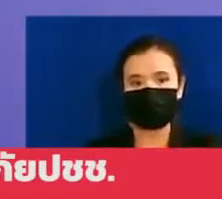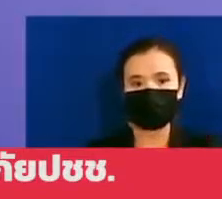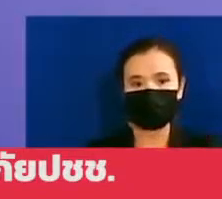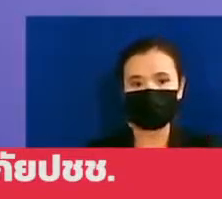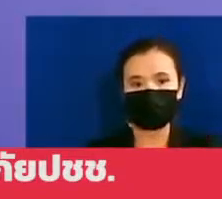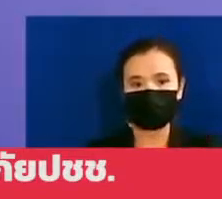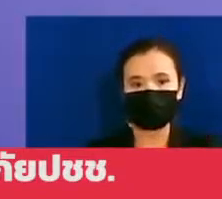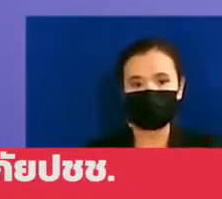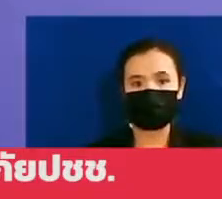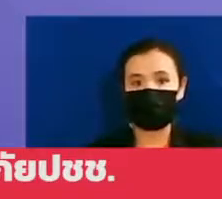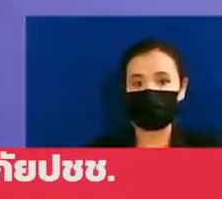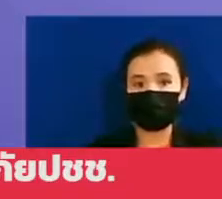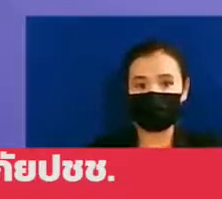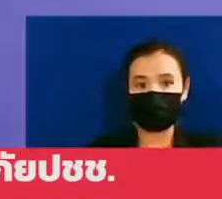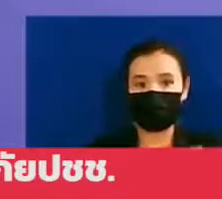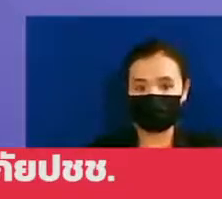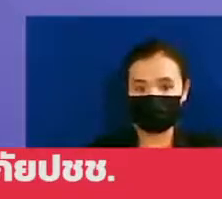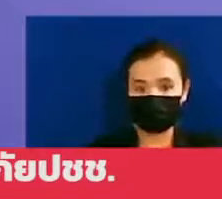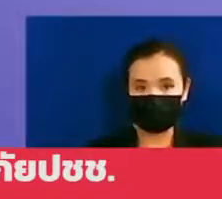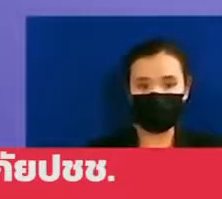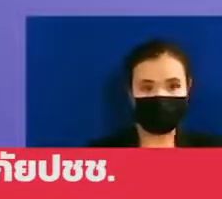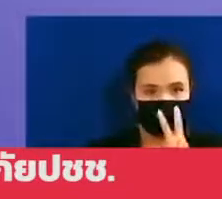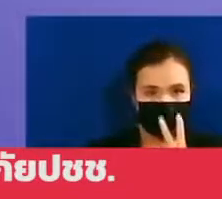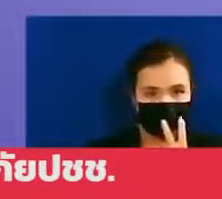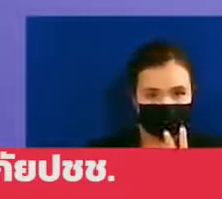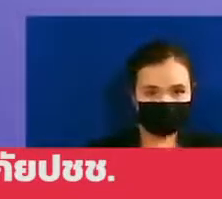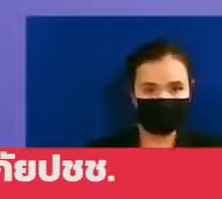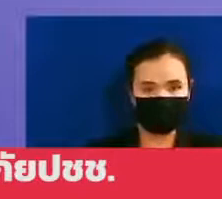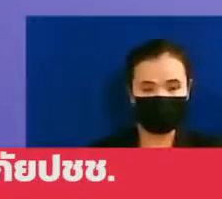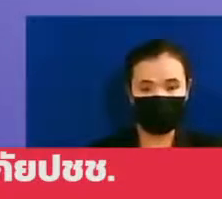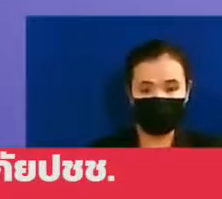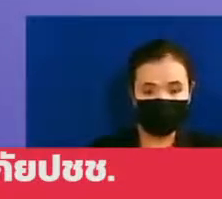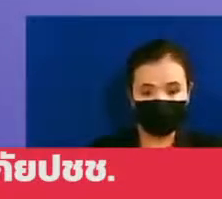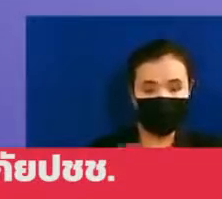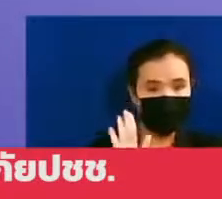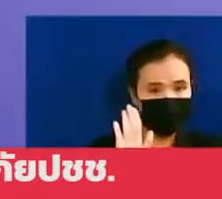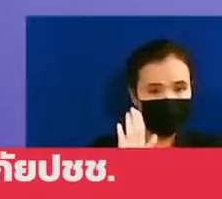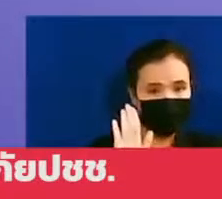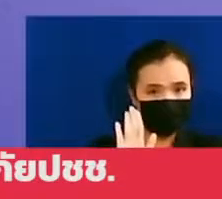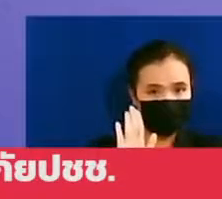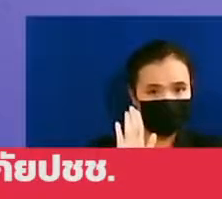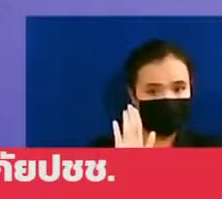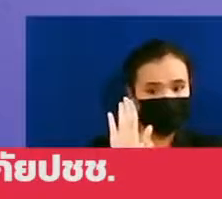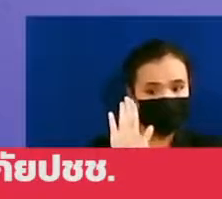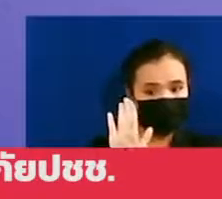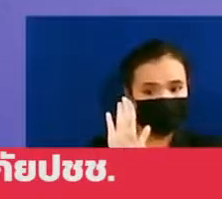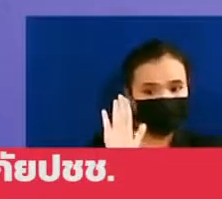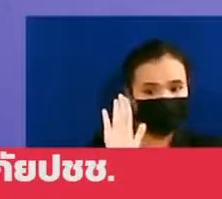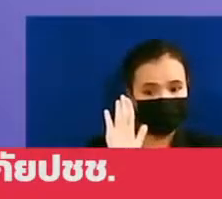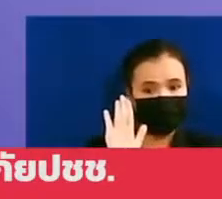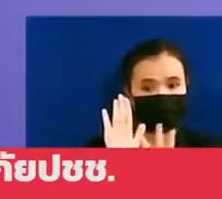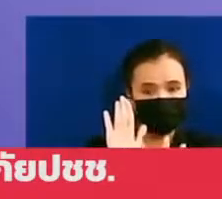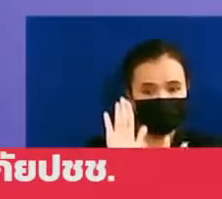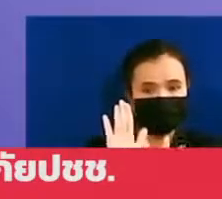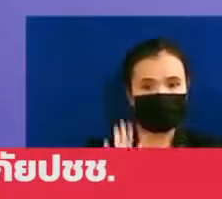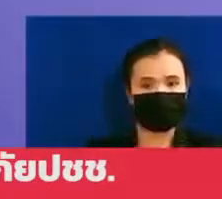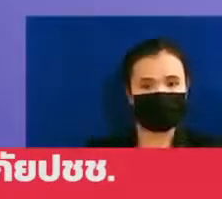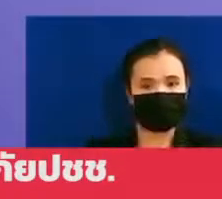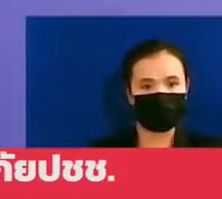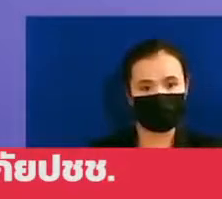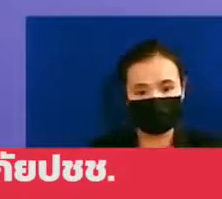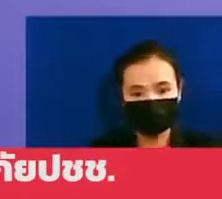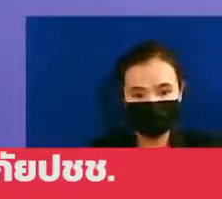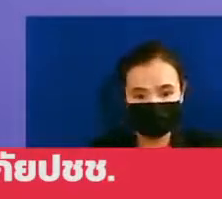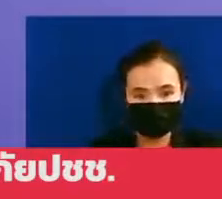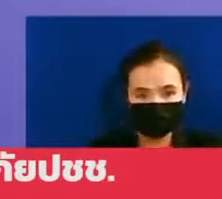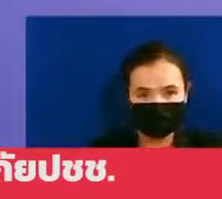า 1.4 ล้านเม็ดซึ่งขณะนี้ได้กระจายยาไปยังโรงพยาบาลแม่ข่ายและลูกข่ายทั้งในพื้นที่กรุงเทพมหานครและภูมิภาคต่างๆแล้ว